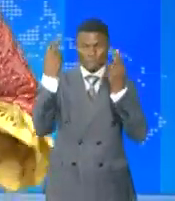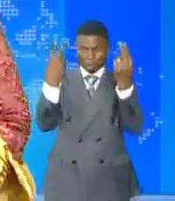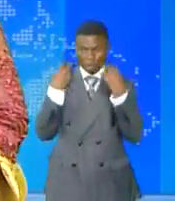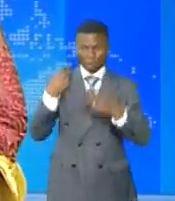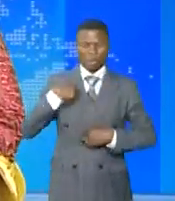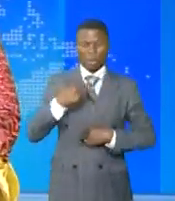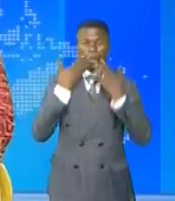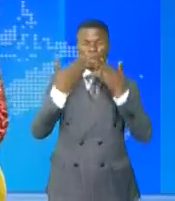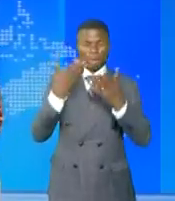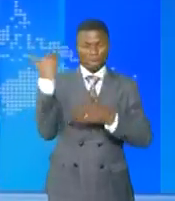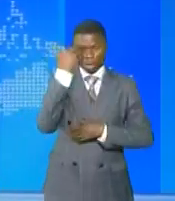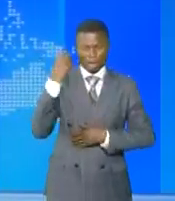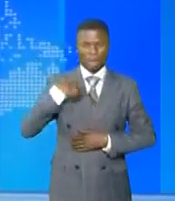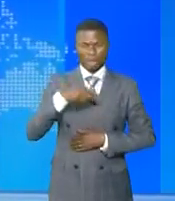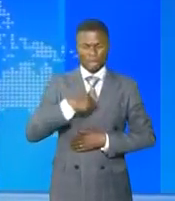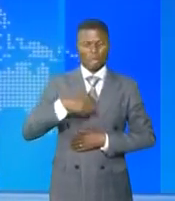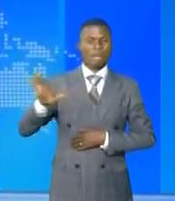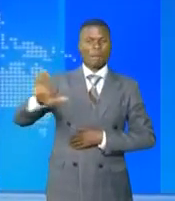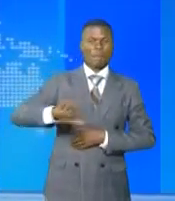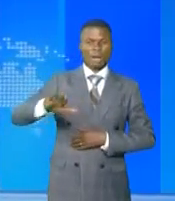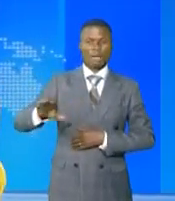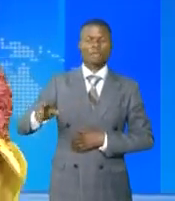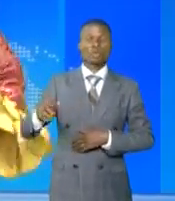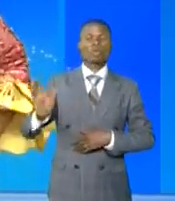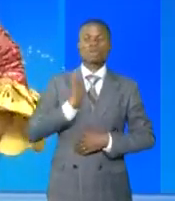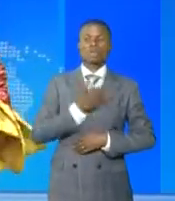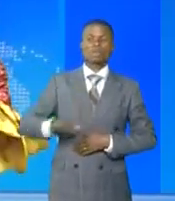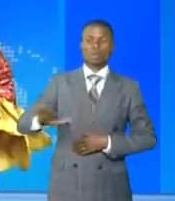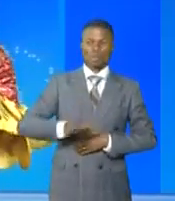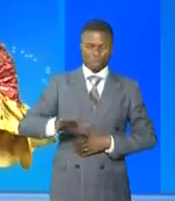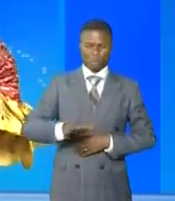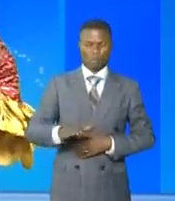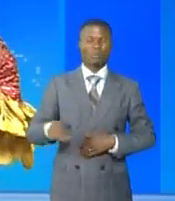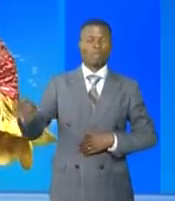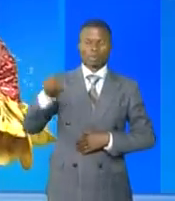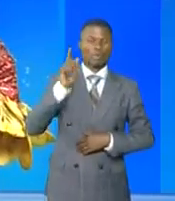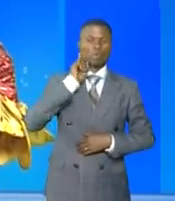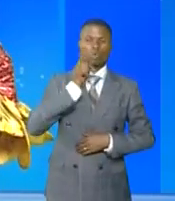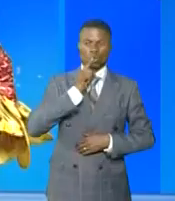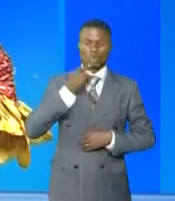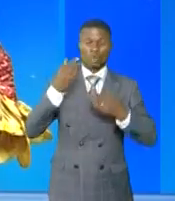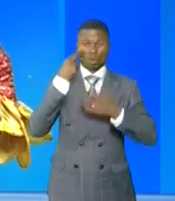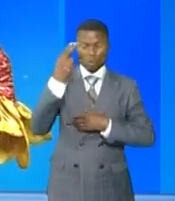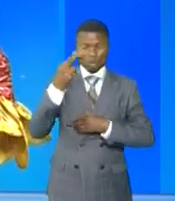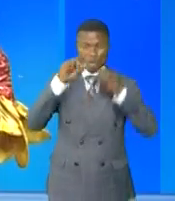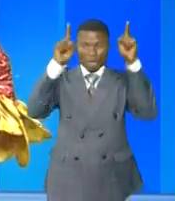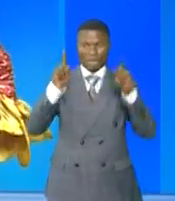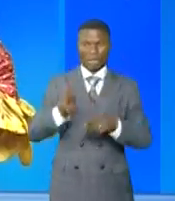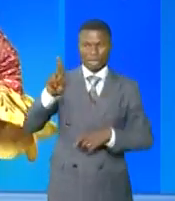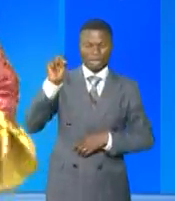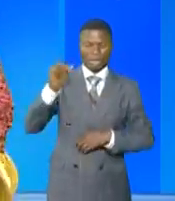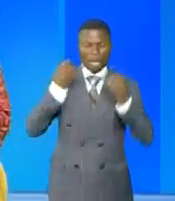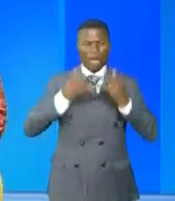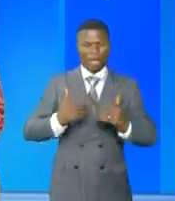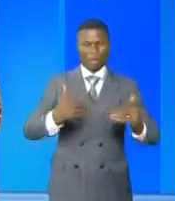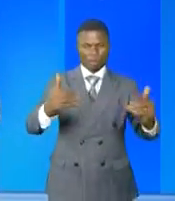vous qui nous suivez à Bounia, dans la province de l'Ituri. Vous êtes sur la RTNC. L'actualité continue